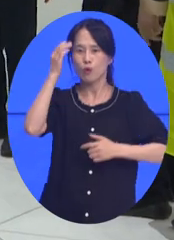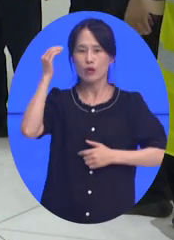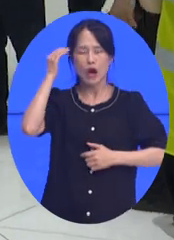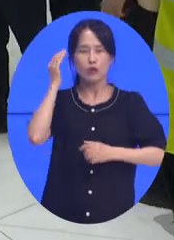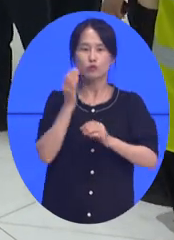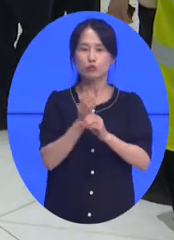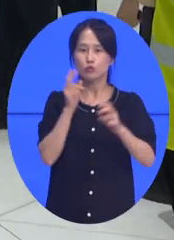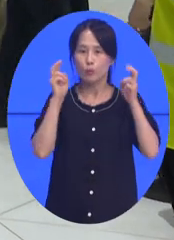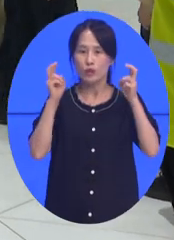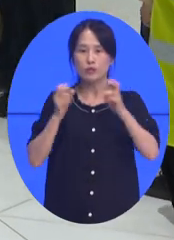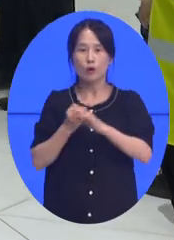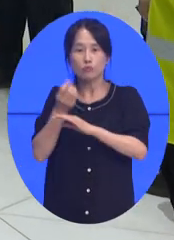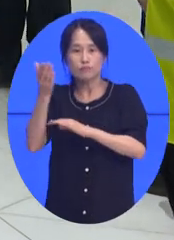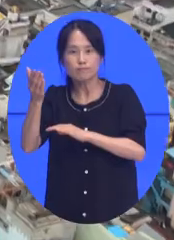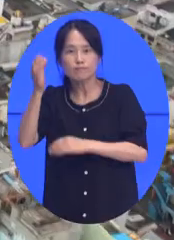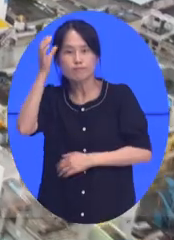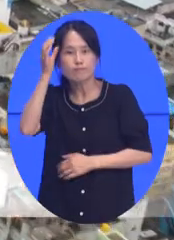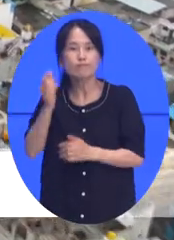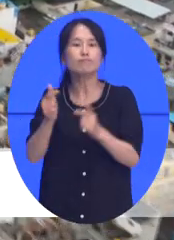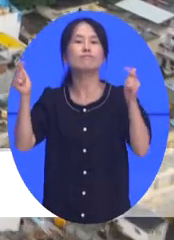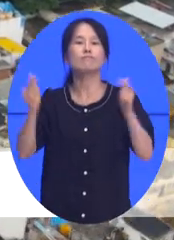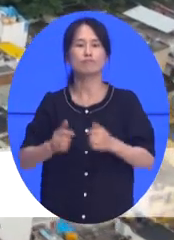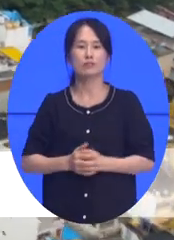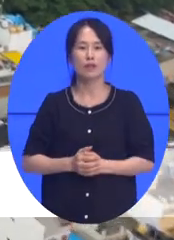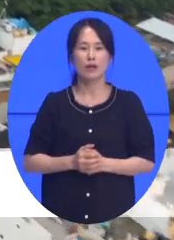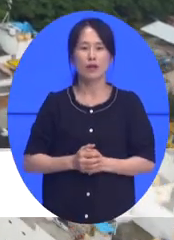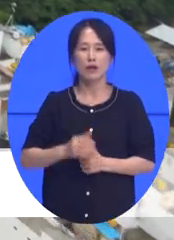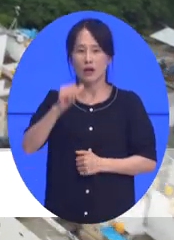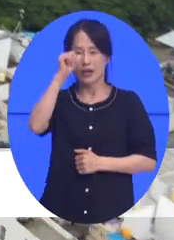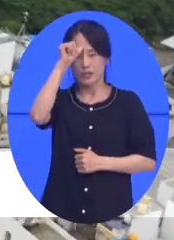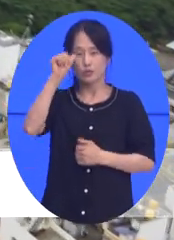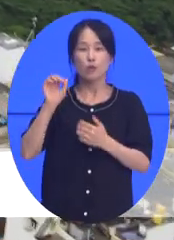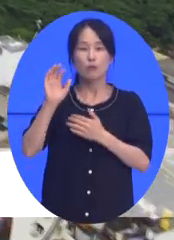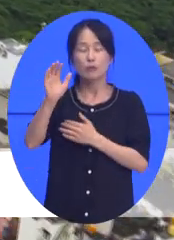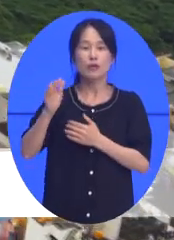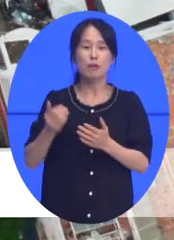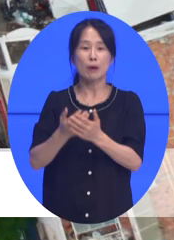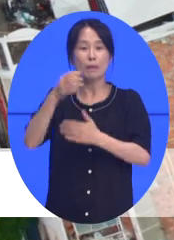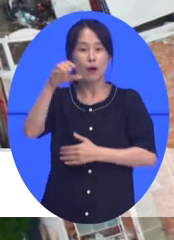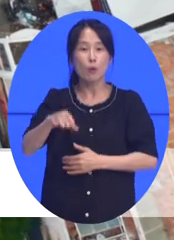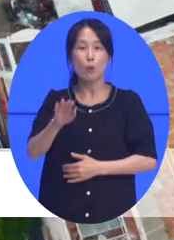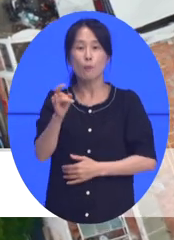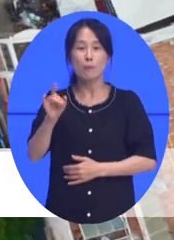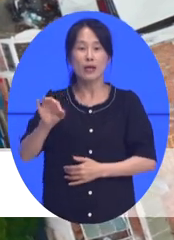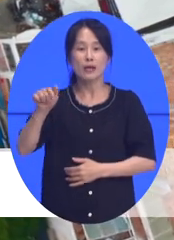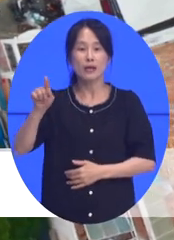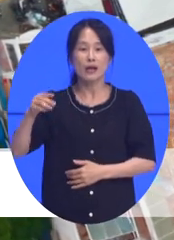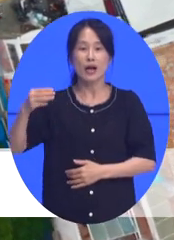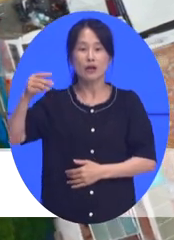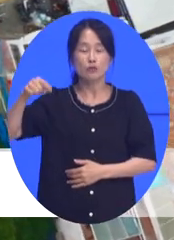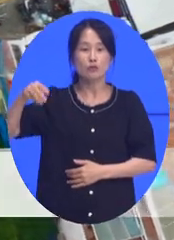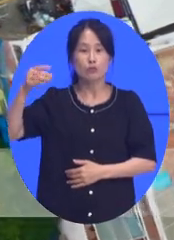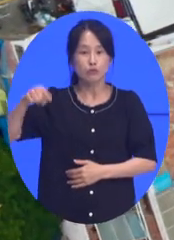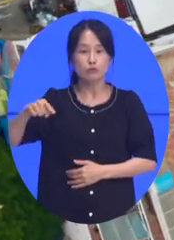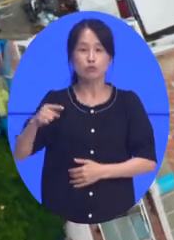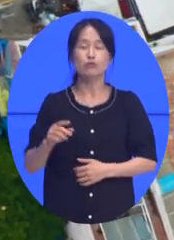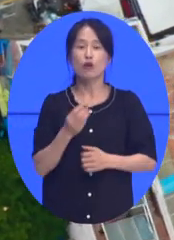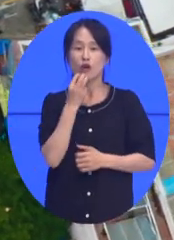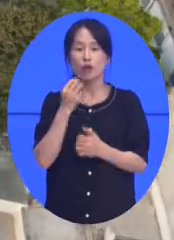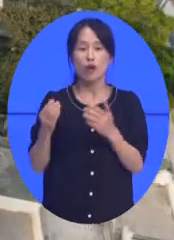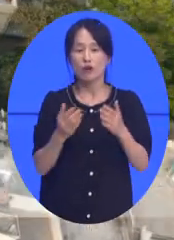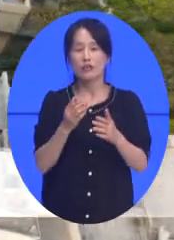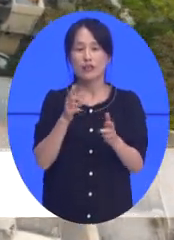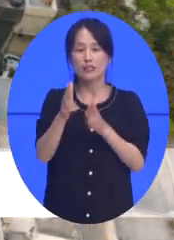참가할 기회가 늘어날 것으로 보입니다. 인도의 미래 성장 산업 집적지인 벵갈루루에는 경기 비즈니스 센터가